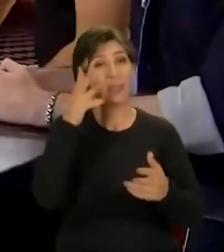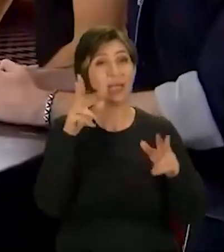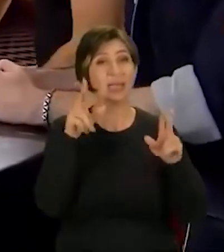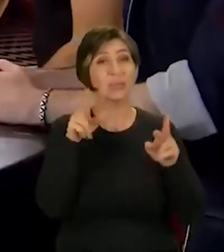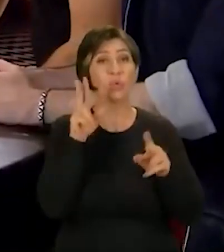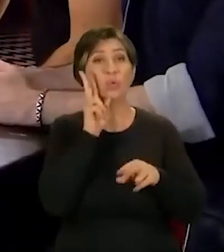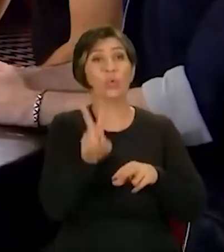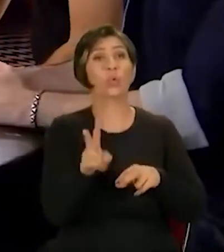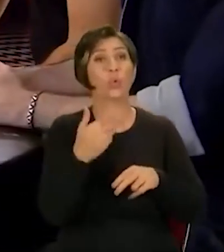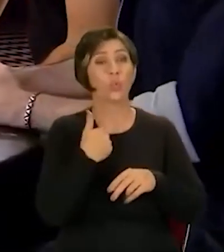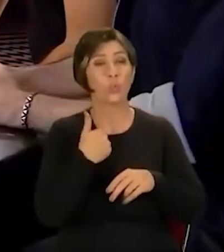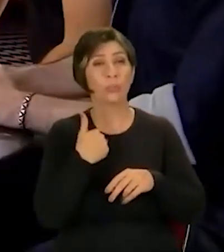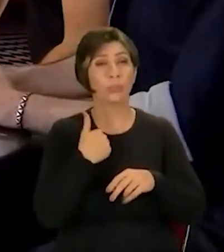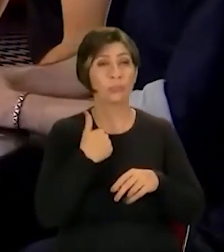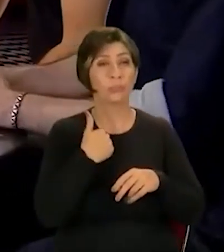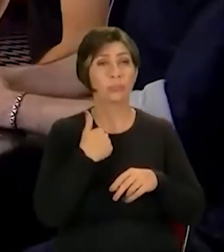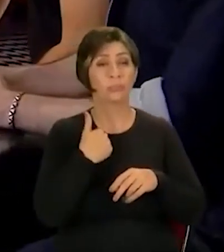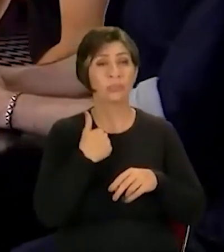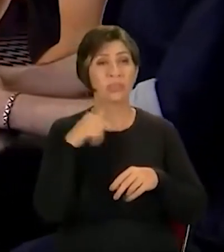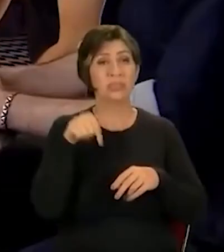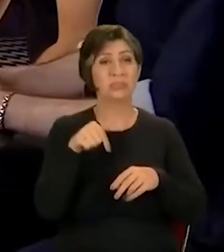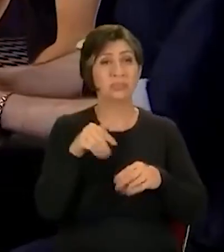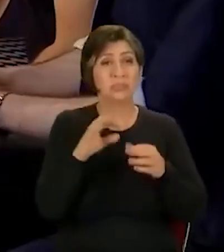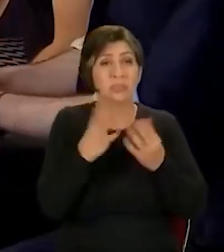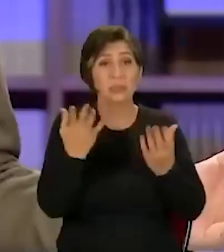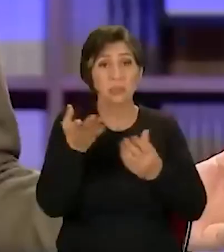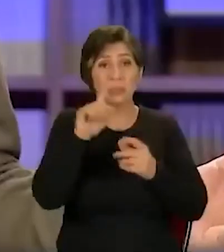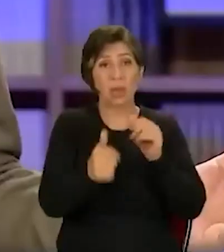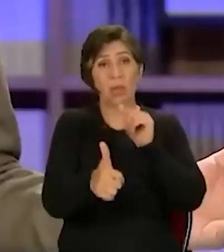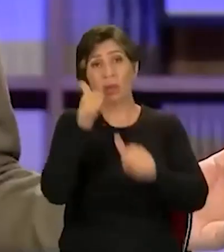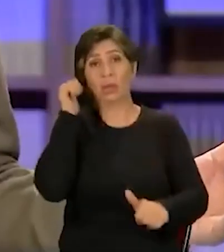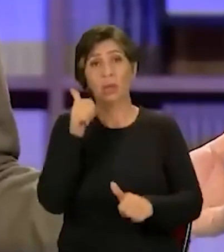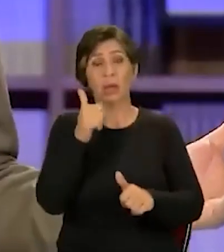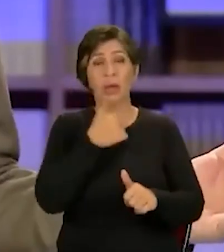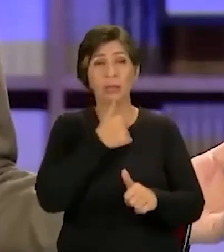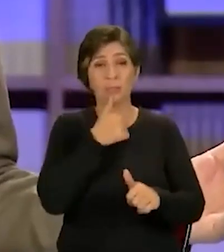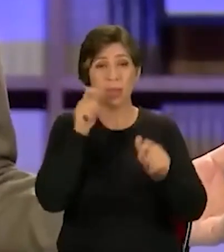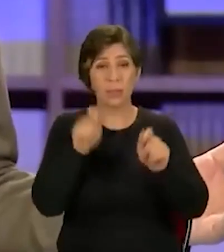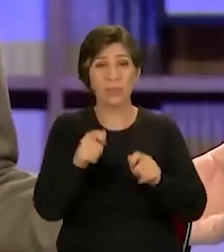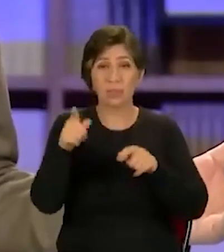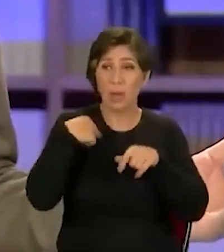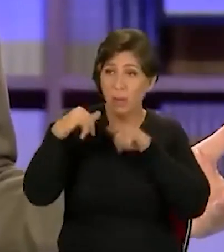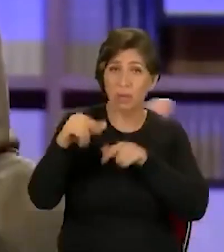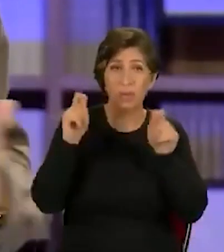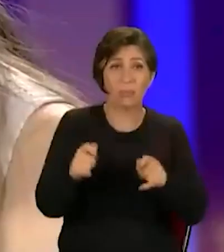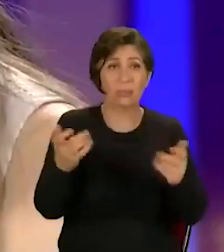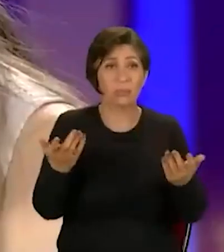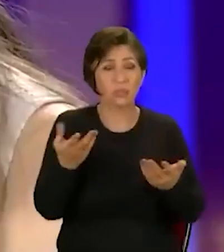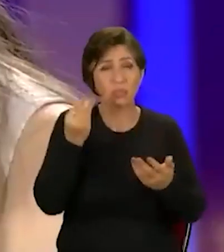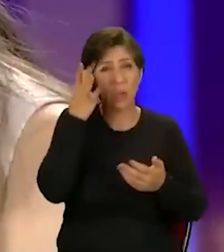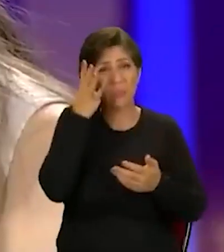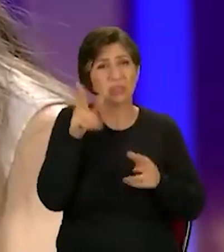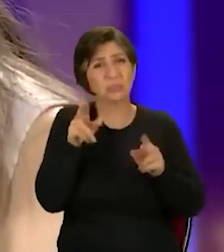aptallık yılları olarak değerlendirirken şimdi niye ki tekrar o yaştaki adamların yaptığı şeylerin peşine düşeyim? Yani bu